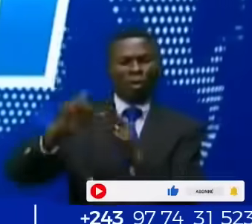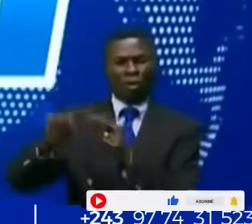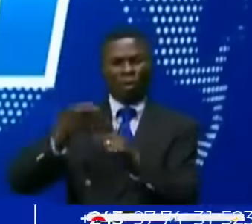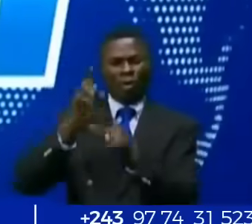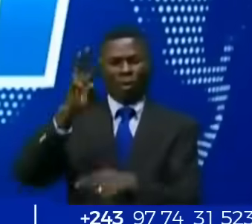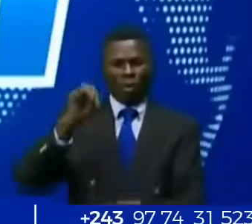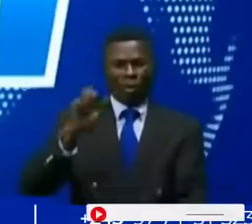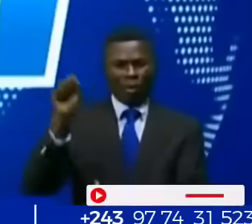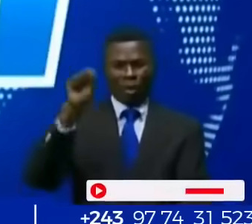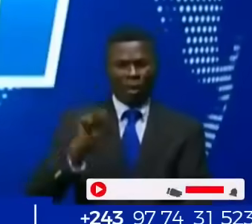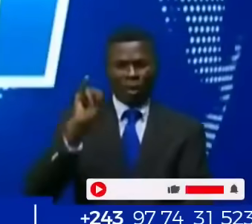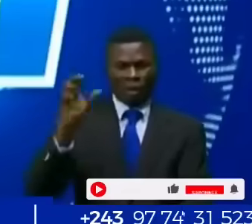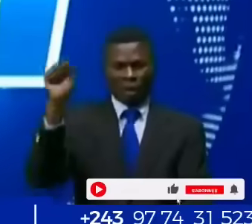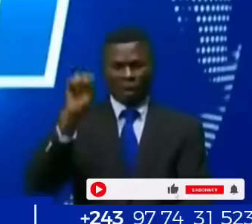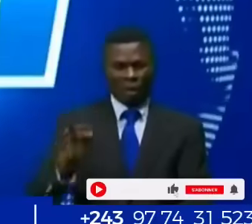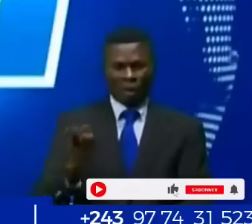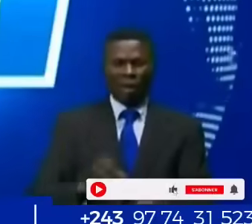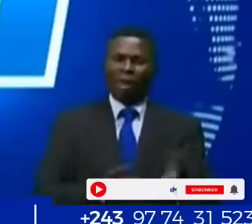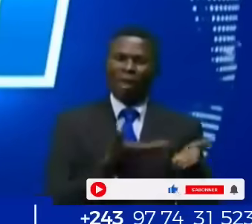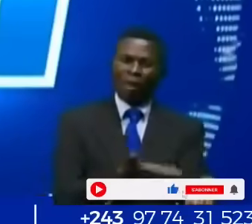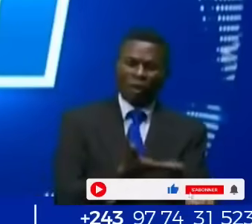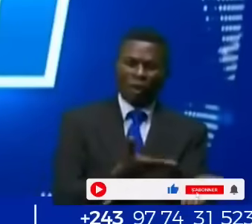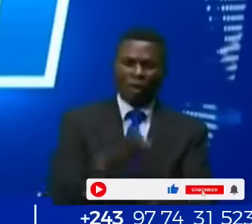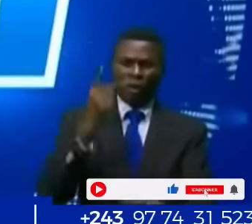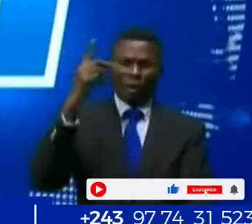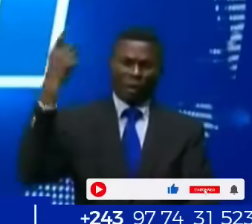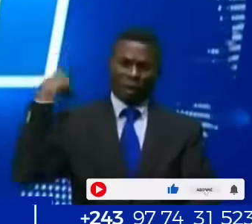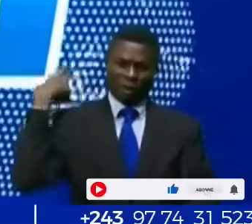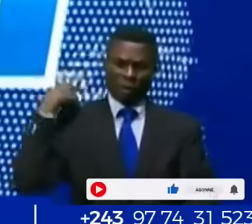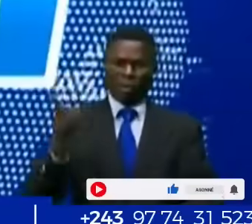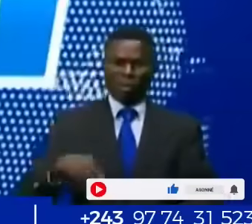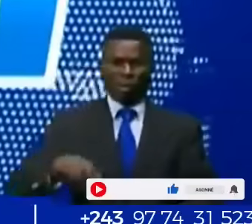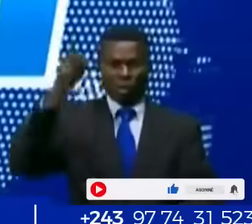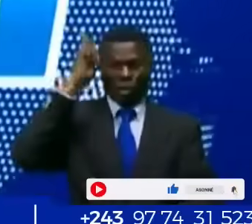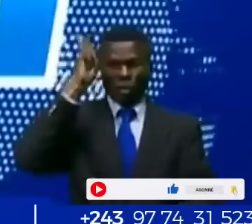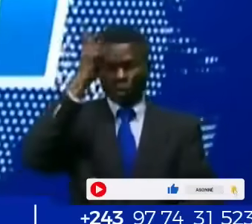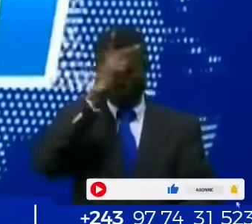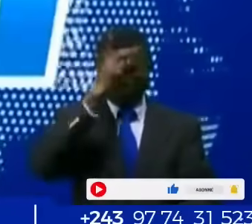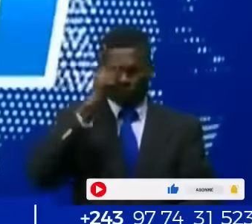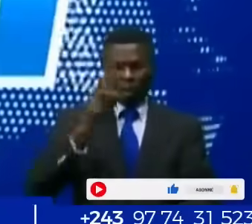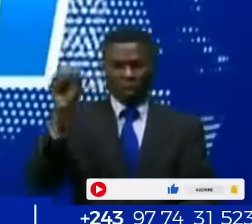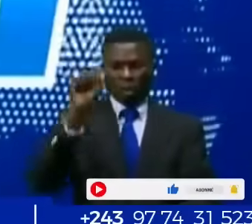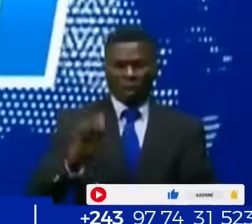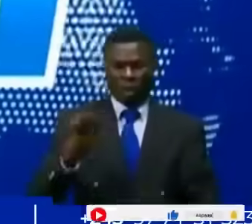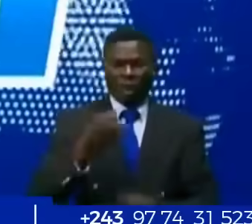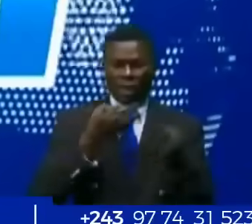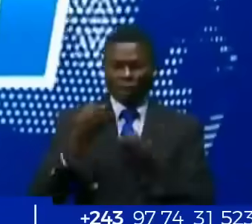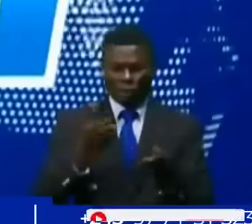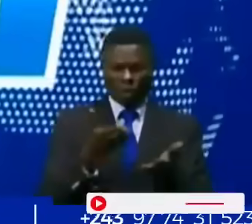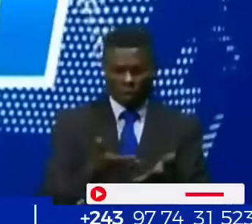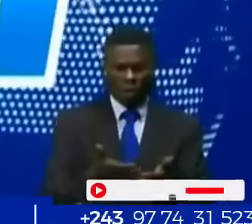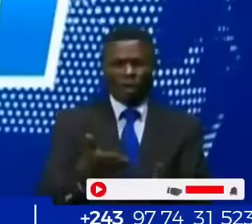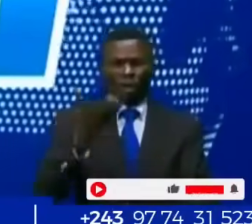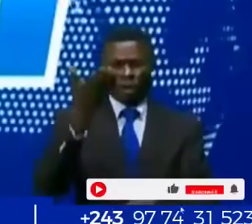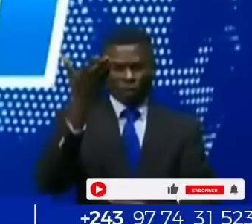et Rutshuru. Ces derniers ont été assistés par les députés provinciaux du Haut-Katanga, Serge Ouandja, comme les témoignent ces